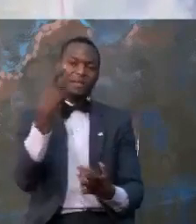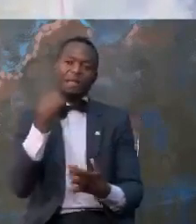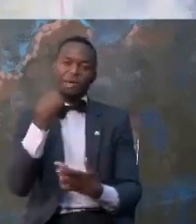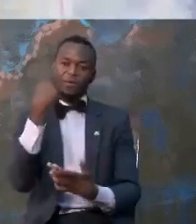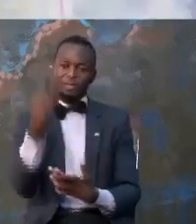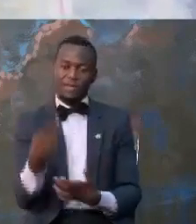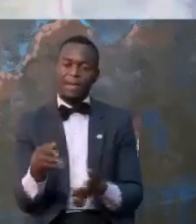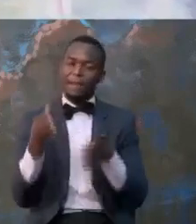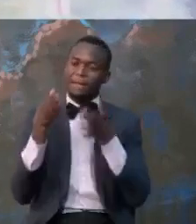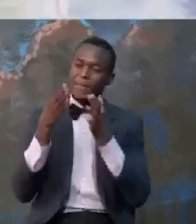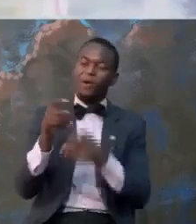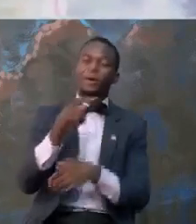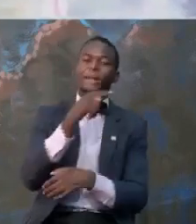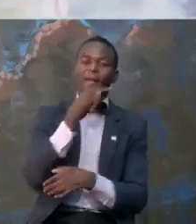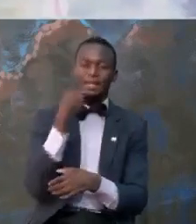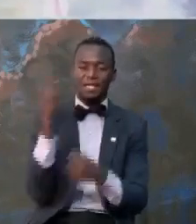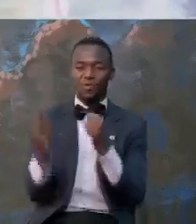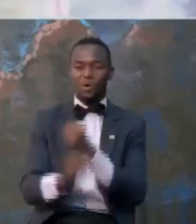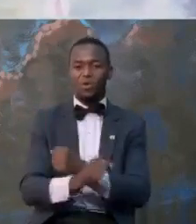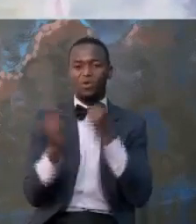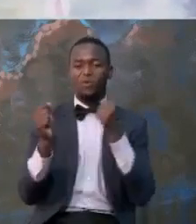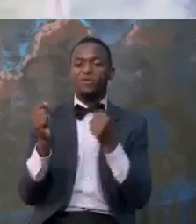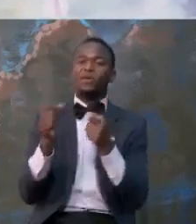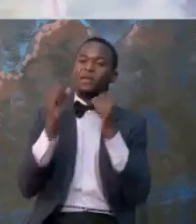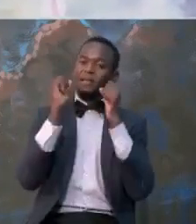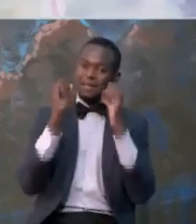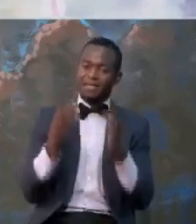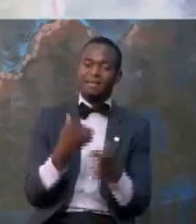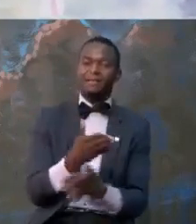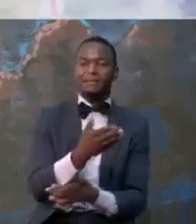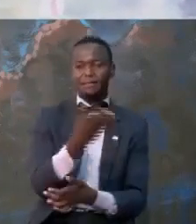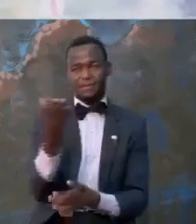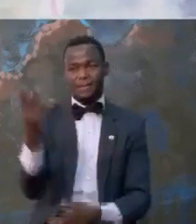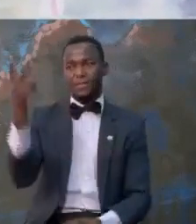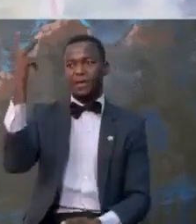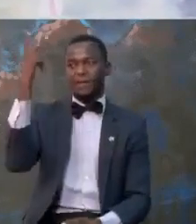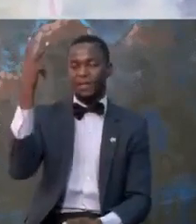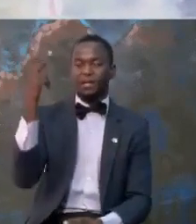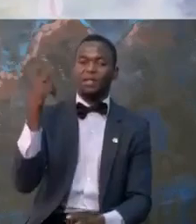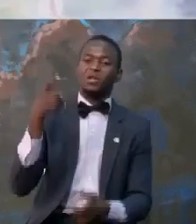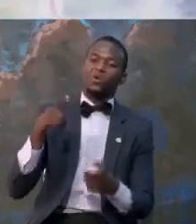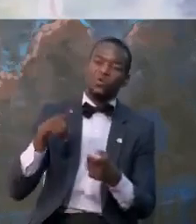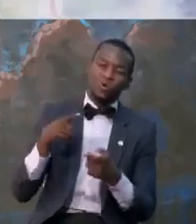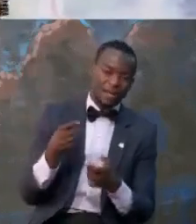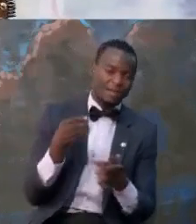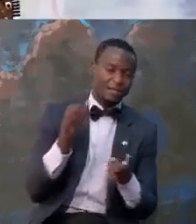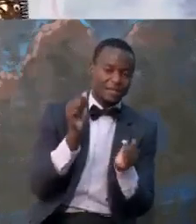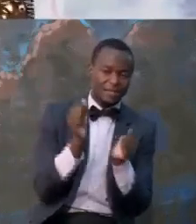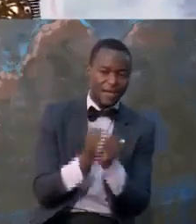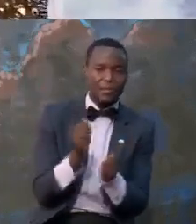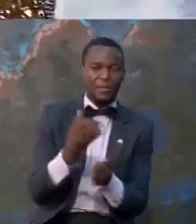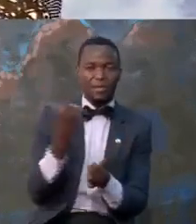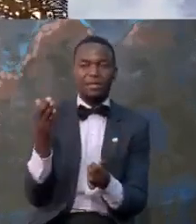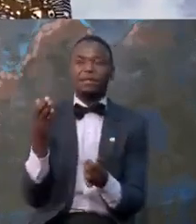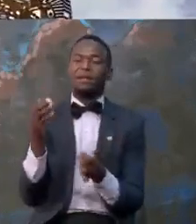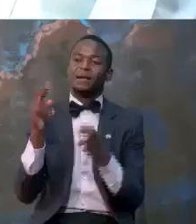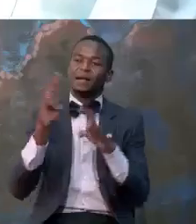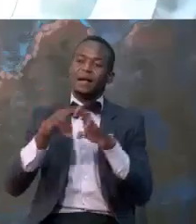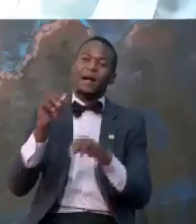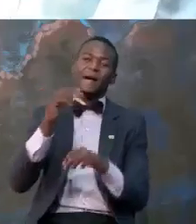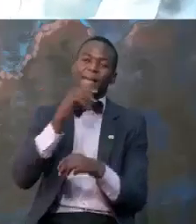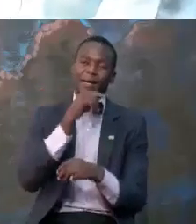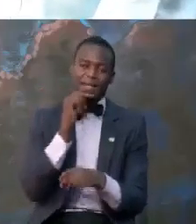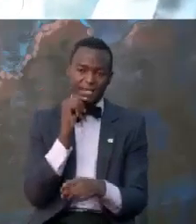linalosema mpango makini wa wokovu, lakini ni sehemu ya pili. Kuna nini cha ziada kama makini kusikiliza?